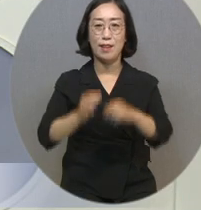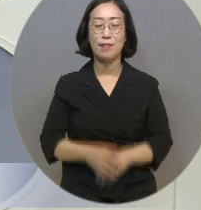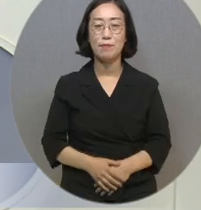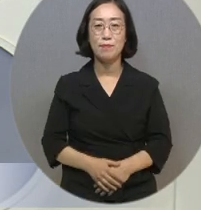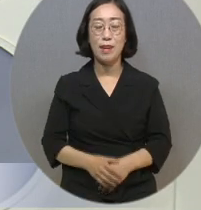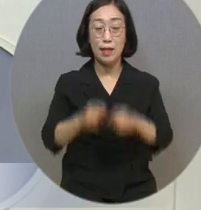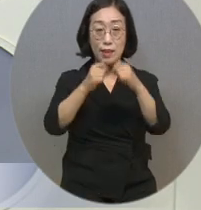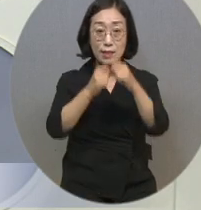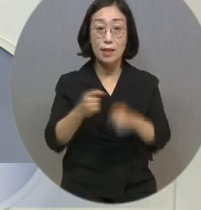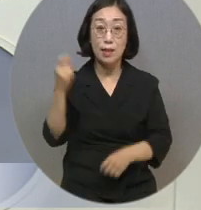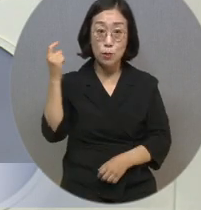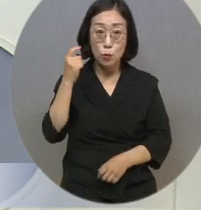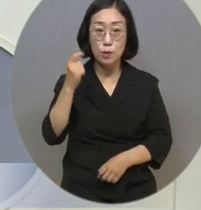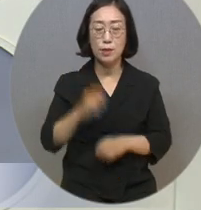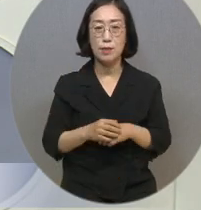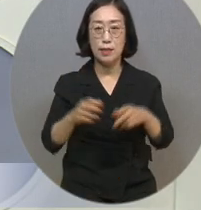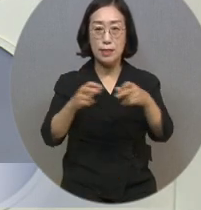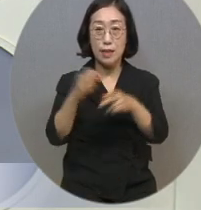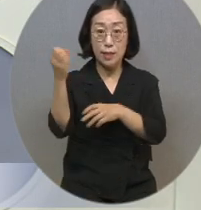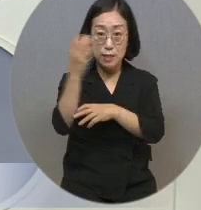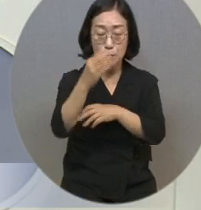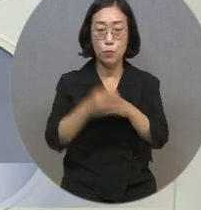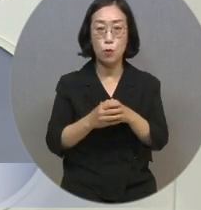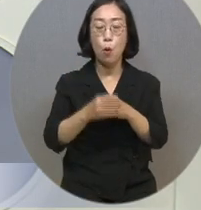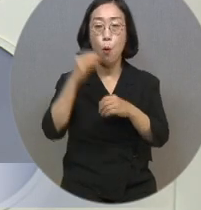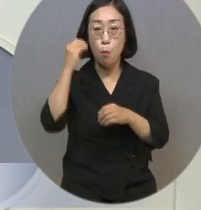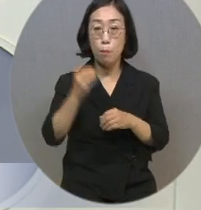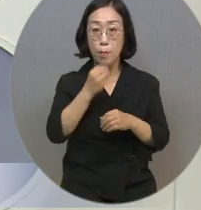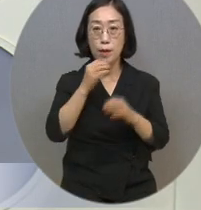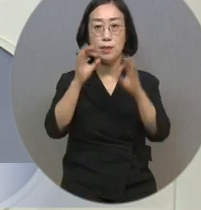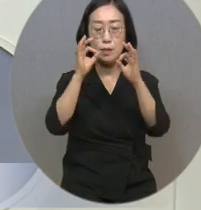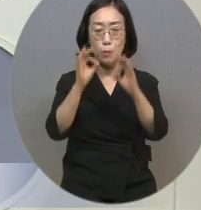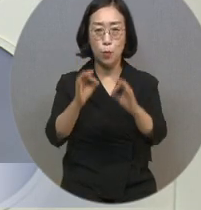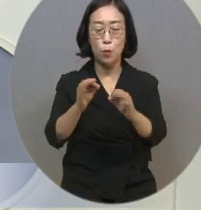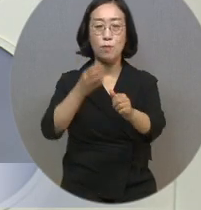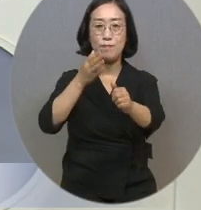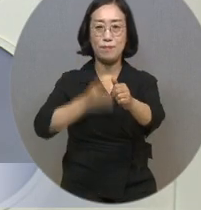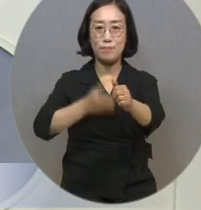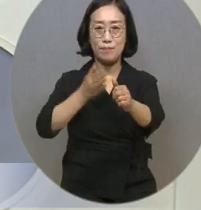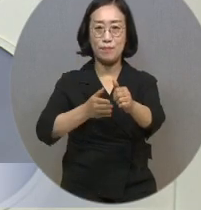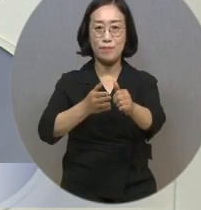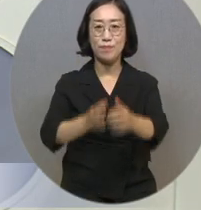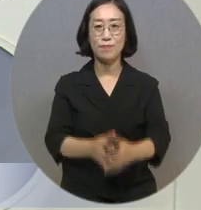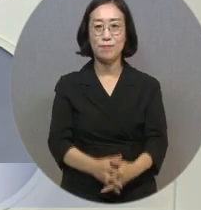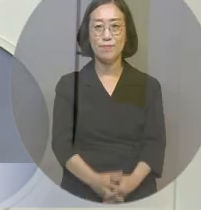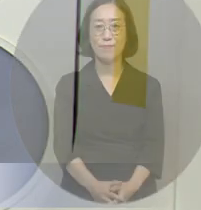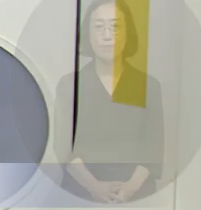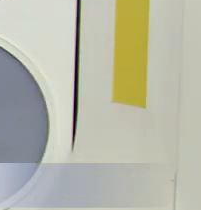더 자세한 뉴스는 장애인신문과 웰페어뉴스 홈페이지를 통해 확인할 수 있습니다.